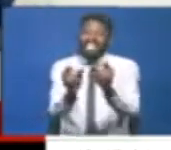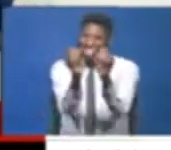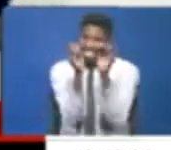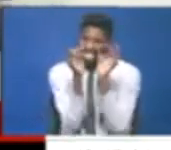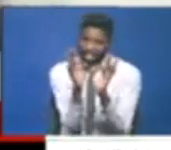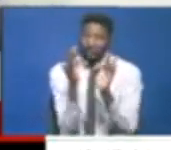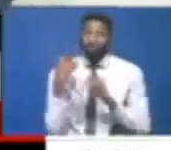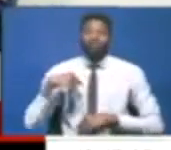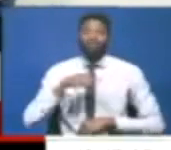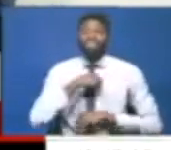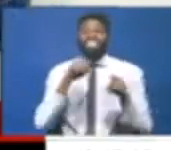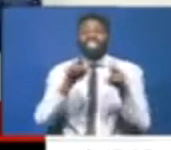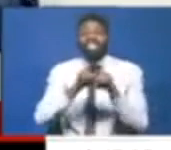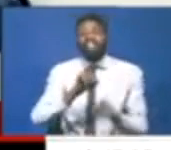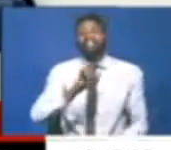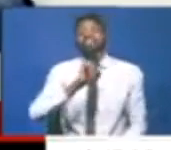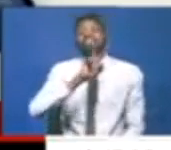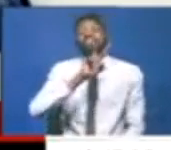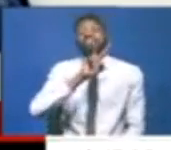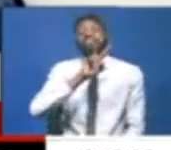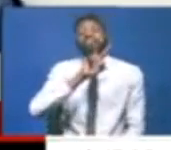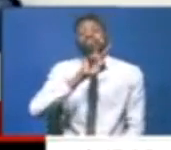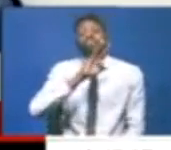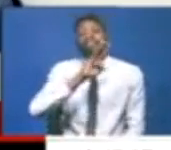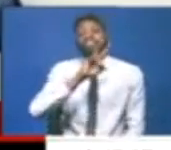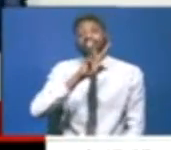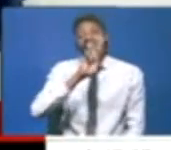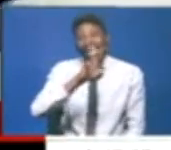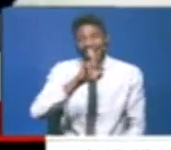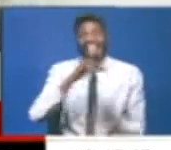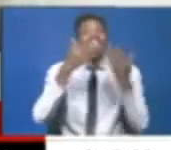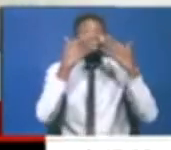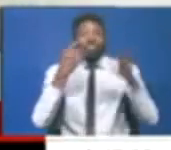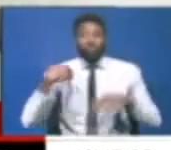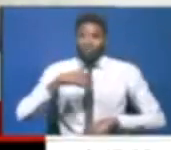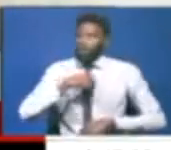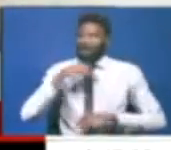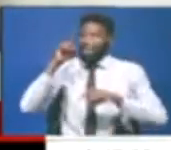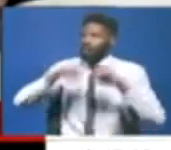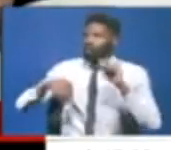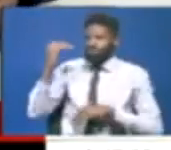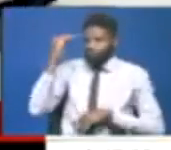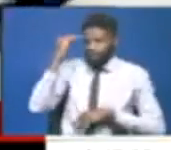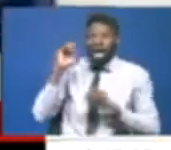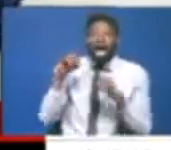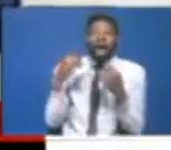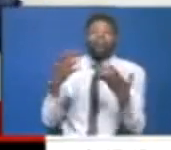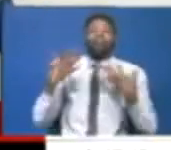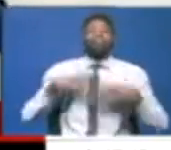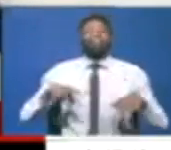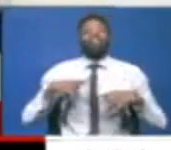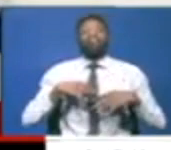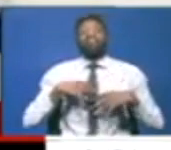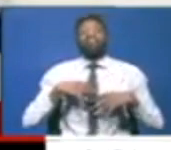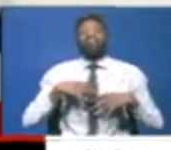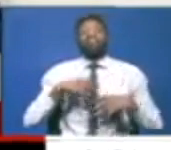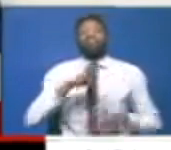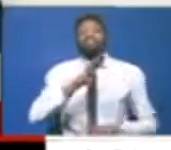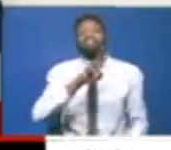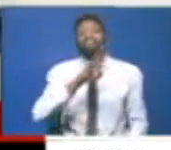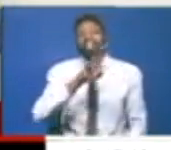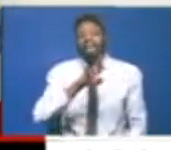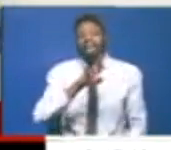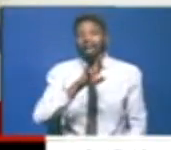ile BVR na ikwishe pale, mimi na wewe hatuwezi kujua watu wangapi walipitia kwenye hii BVR. Ni yule systems